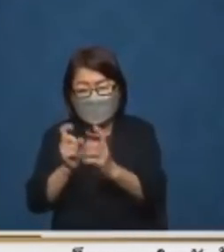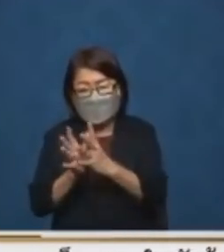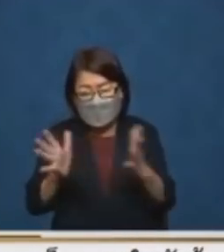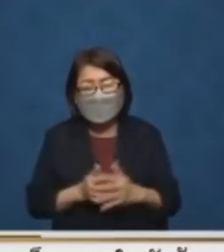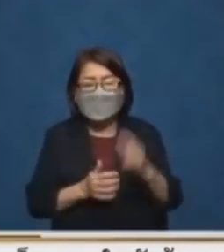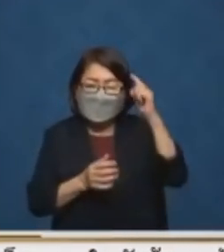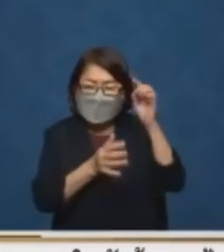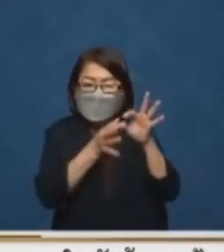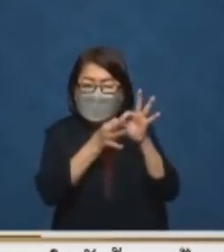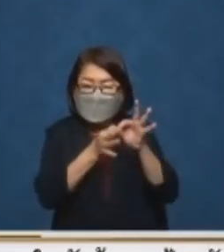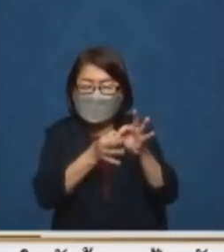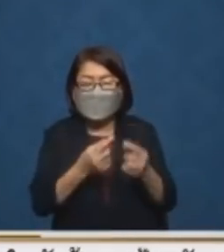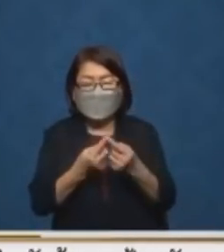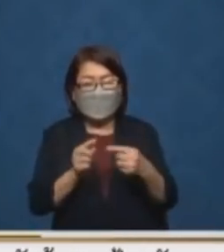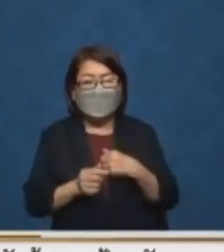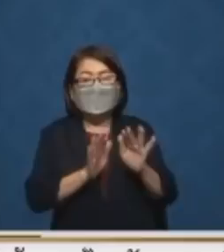แต่ก็ผมมขอสังเกตว่า